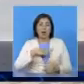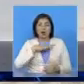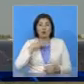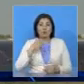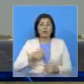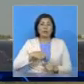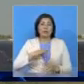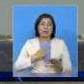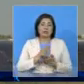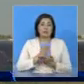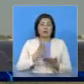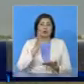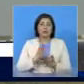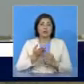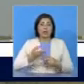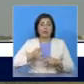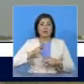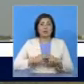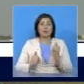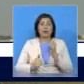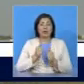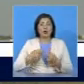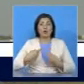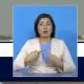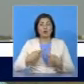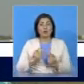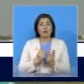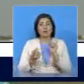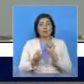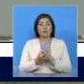бар. Қазір ол байқаудың форматы өзгерді. Бұрын жаңа